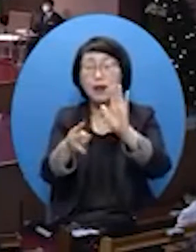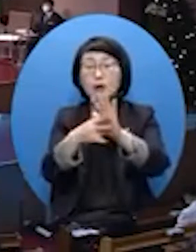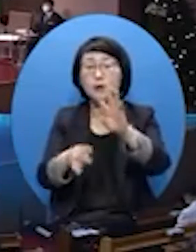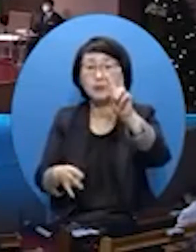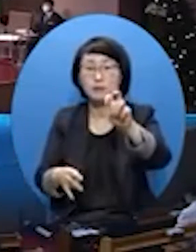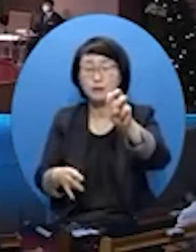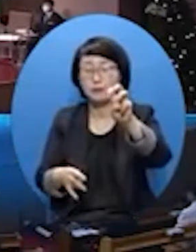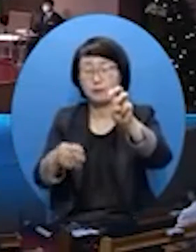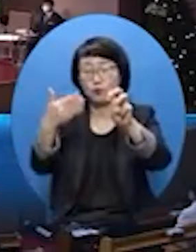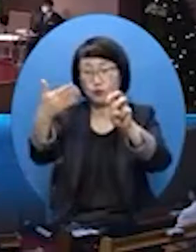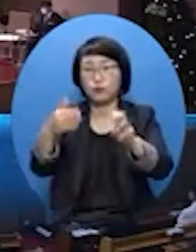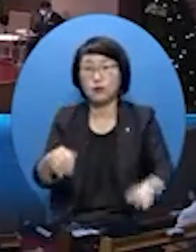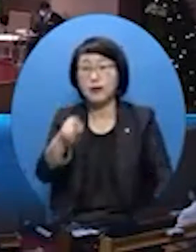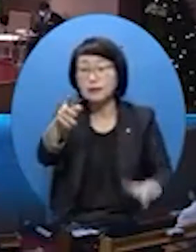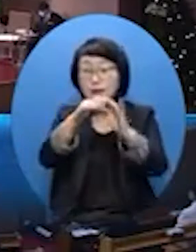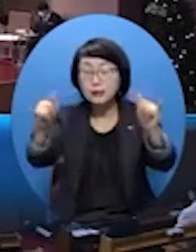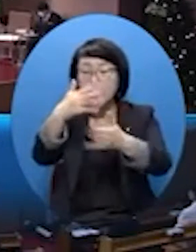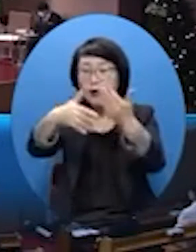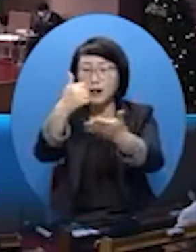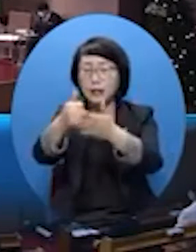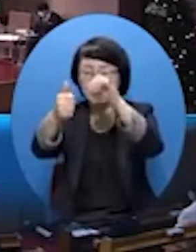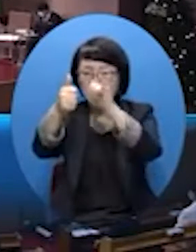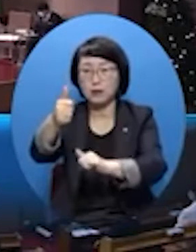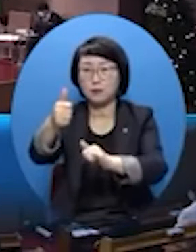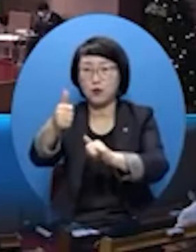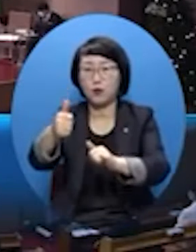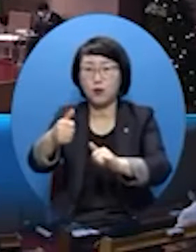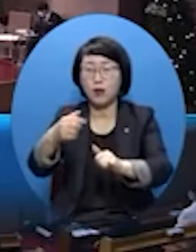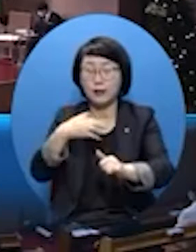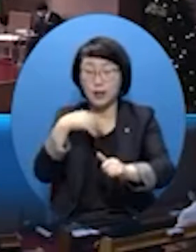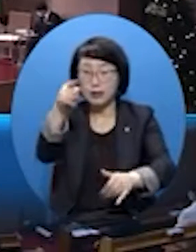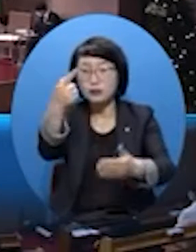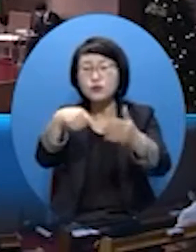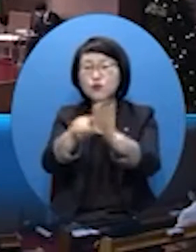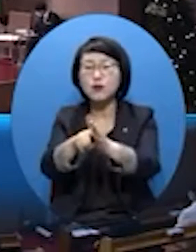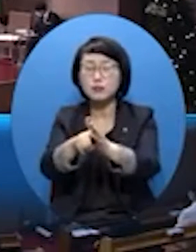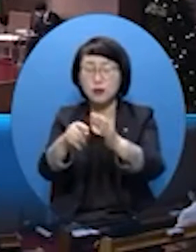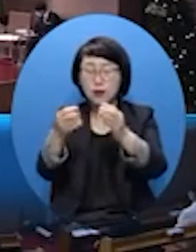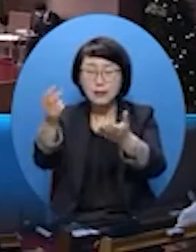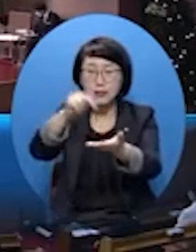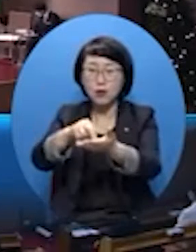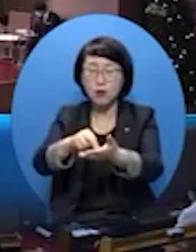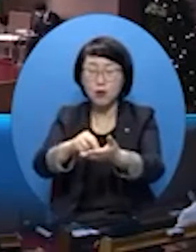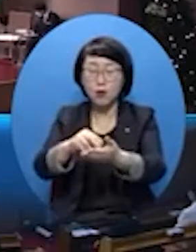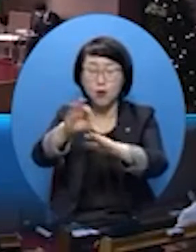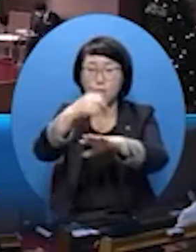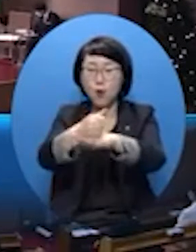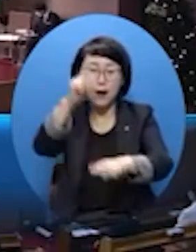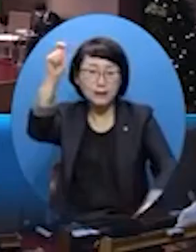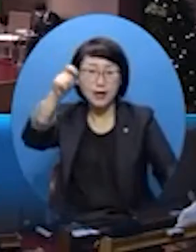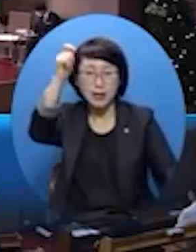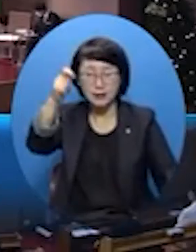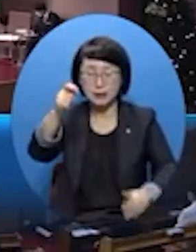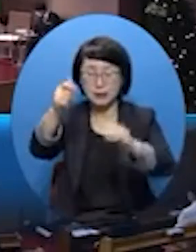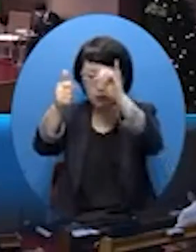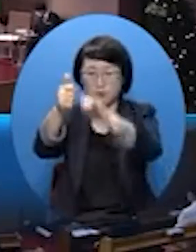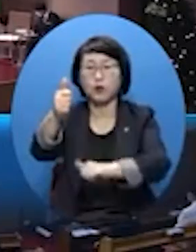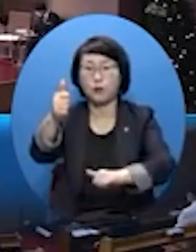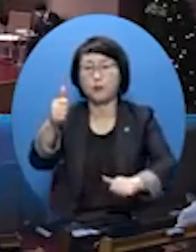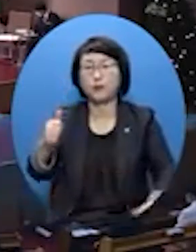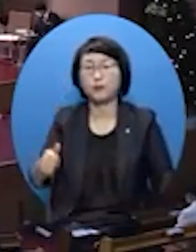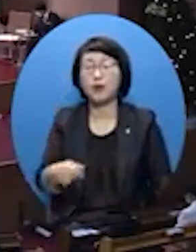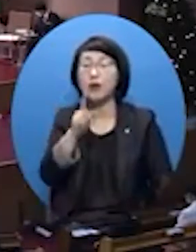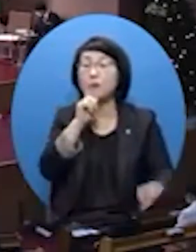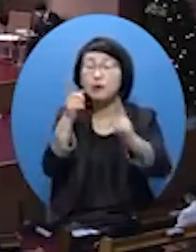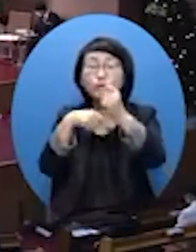30장 9절입니다 그들은 그들의 하나님 야훼를 섬기며 내가 그들을 위하여 세울 그들의 왕 다윗을 섬기리라.